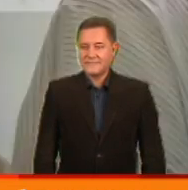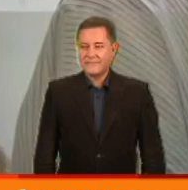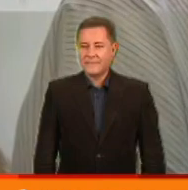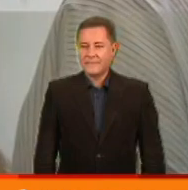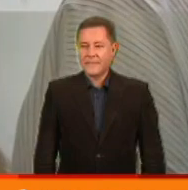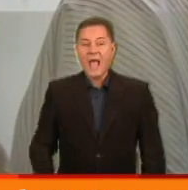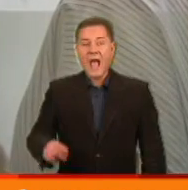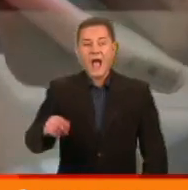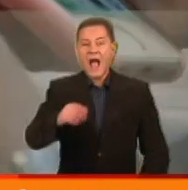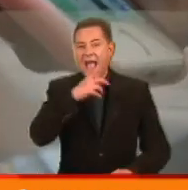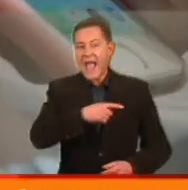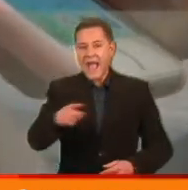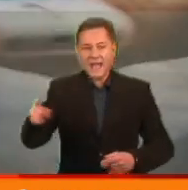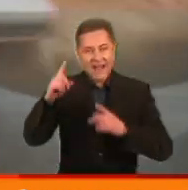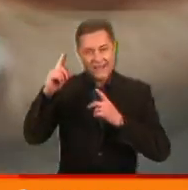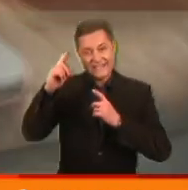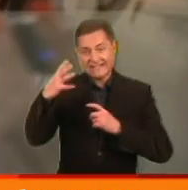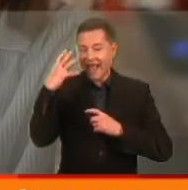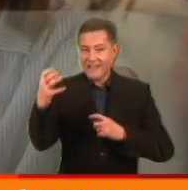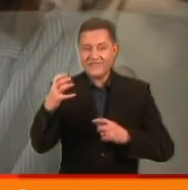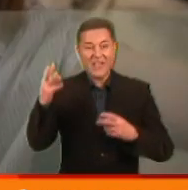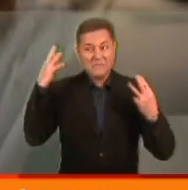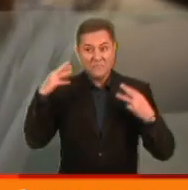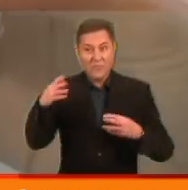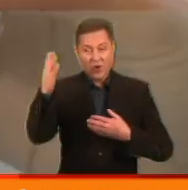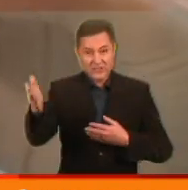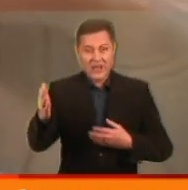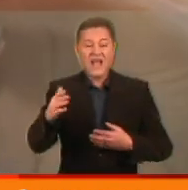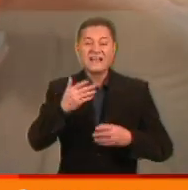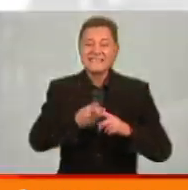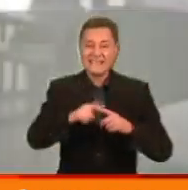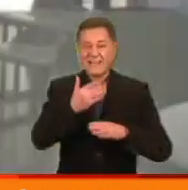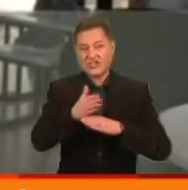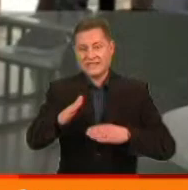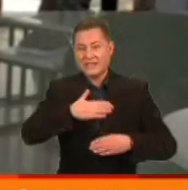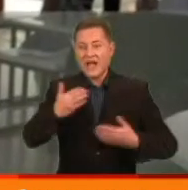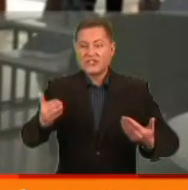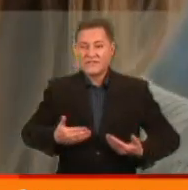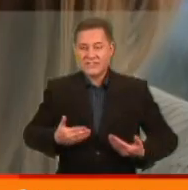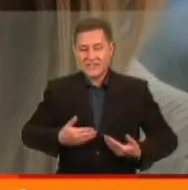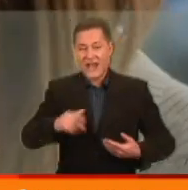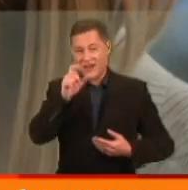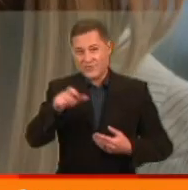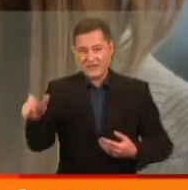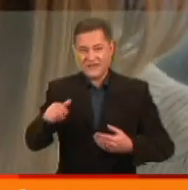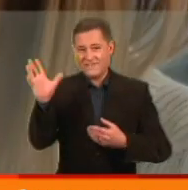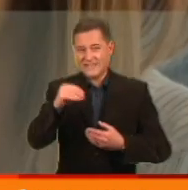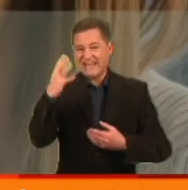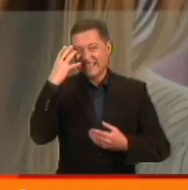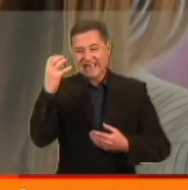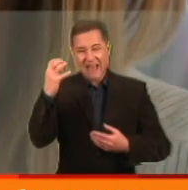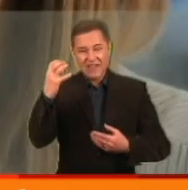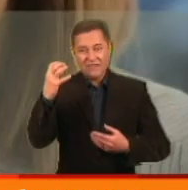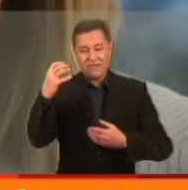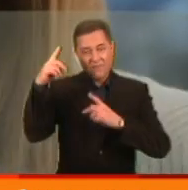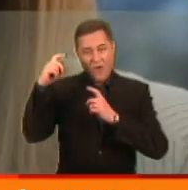Ера селфі. Колись модний тренд, нині просто частина нашого життя. Селфі-манія. Селфі-манія в Європі.